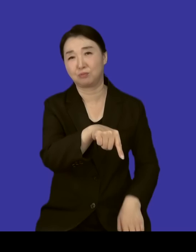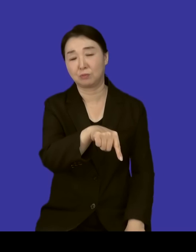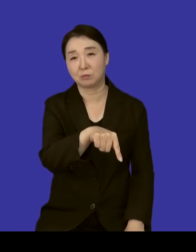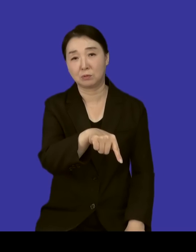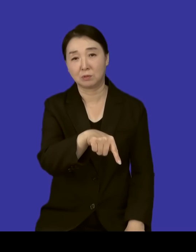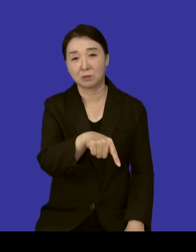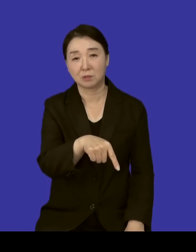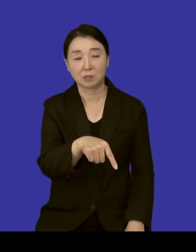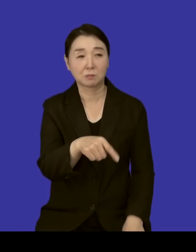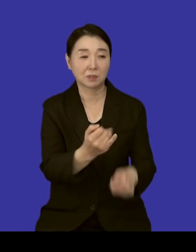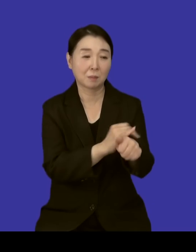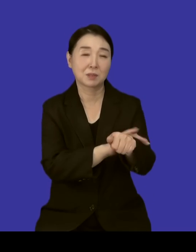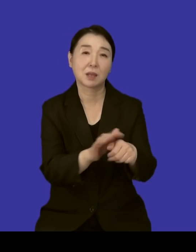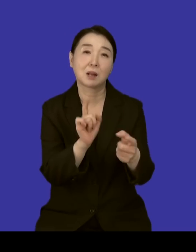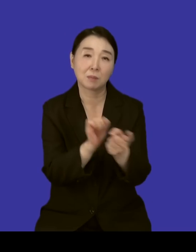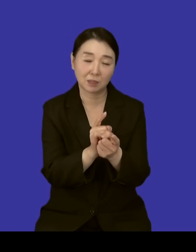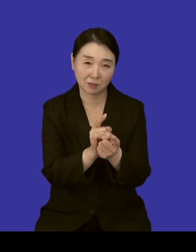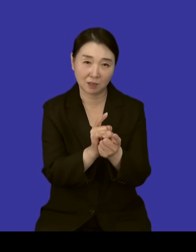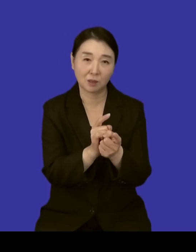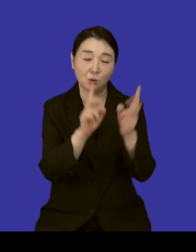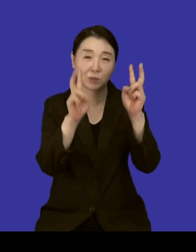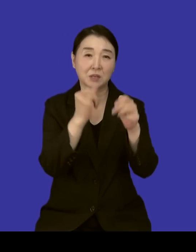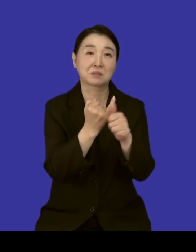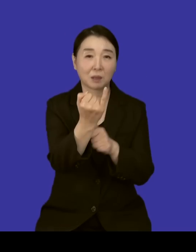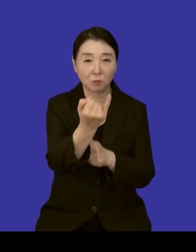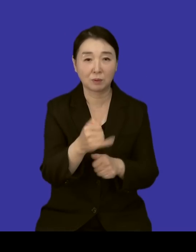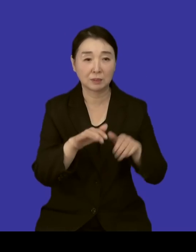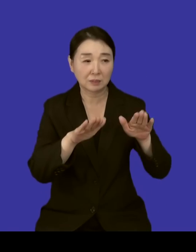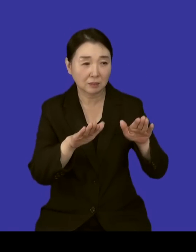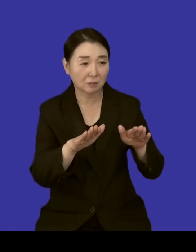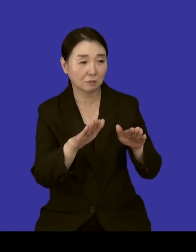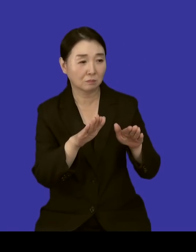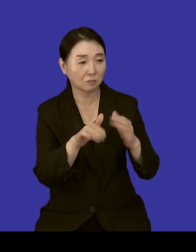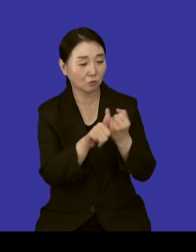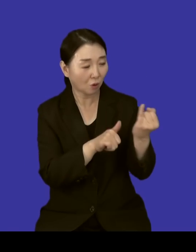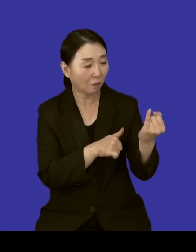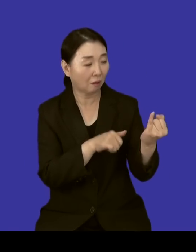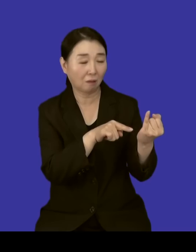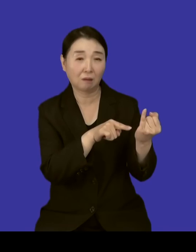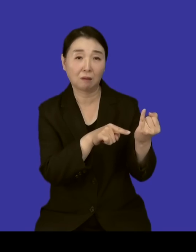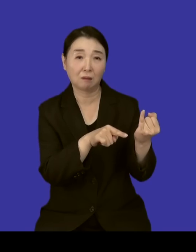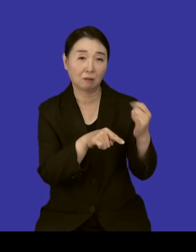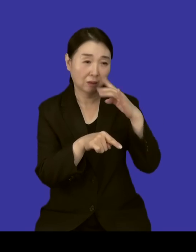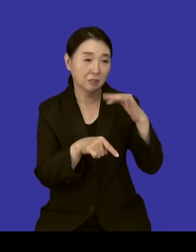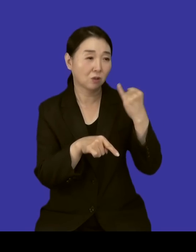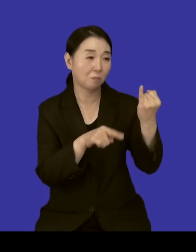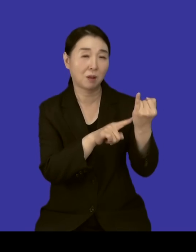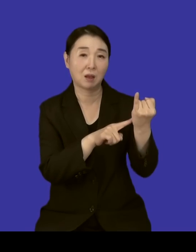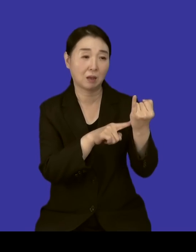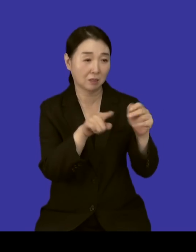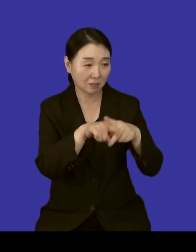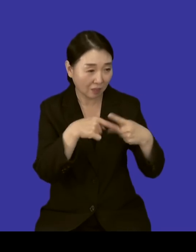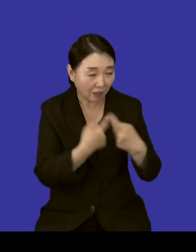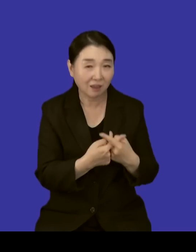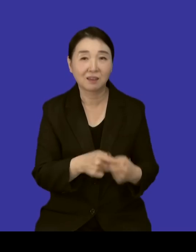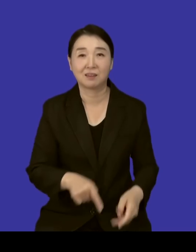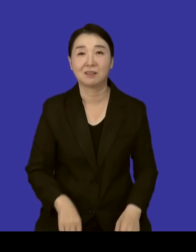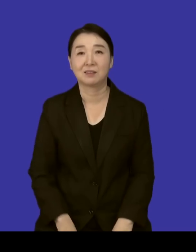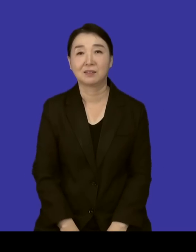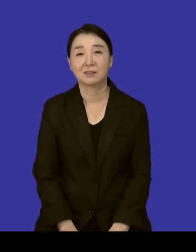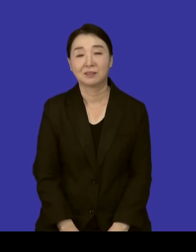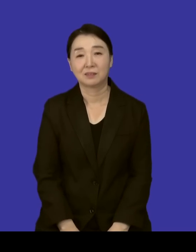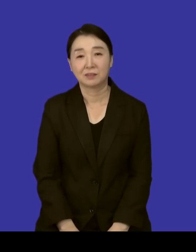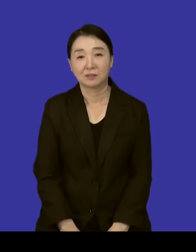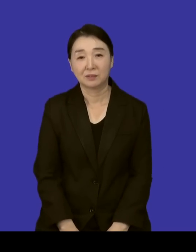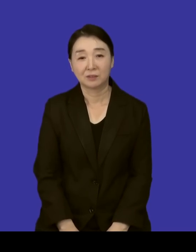그러니까 이분은 그냥 지금 와서는 이해가 돼요. 근데 네. 그때는 그러니까 인생의 모든 거는 이제